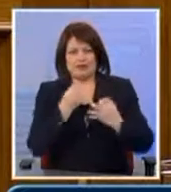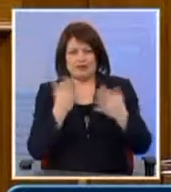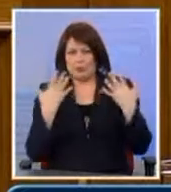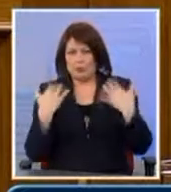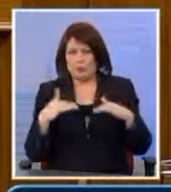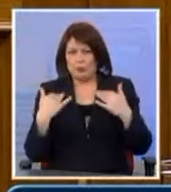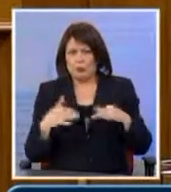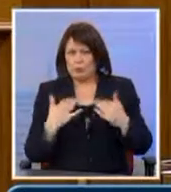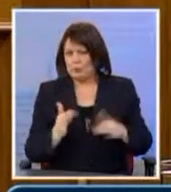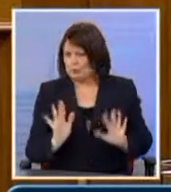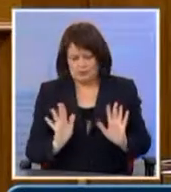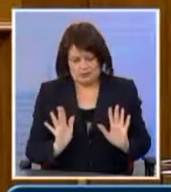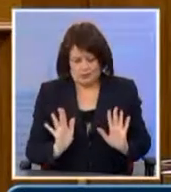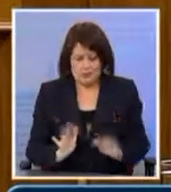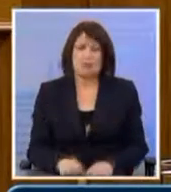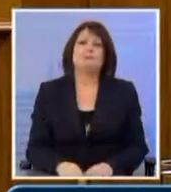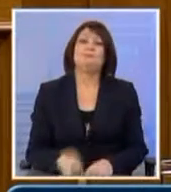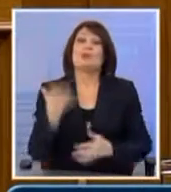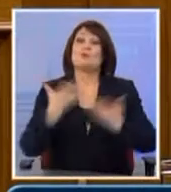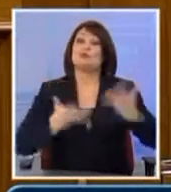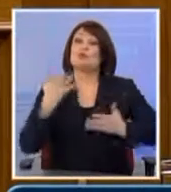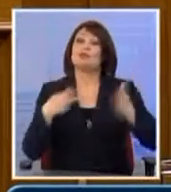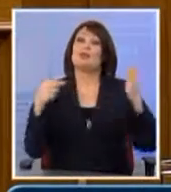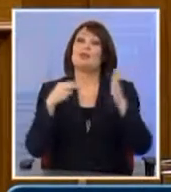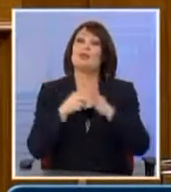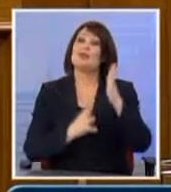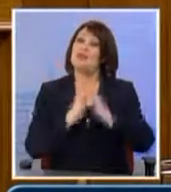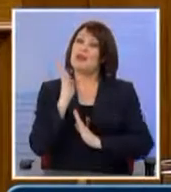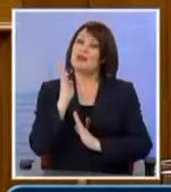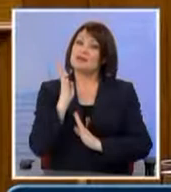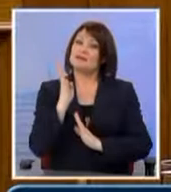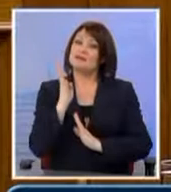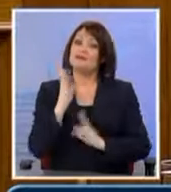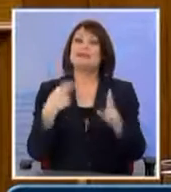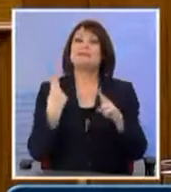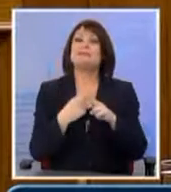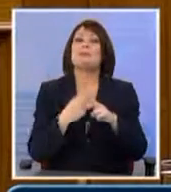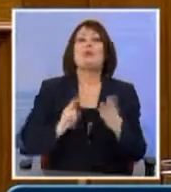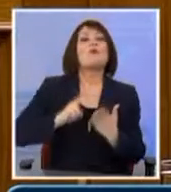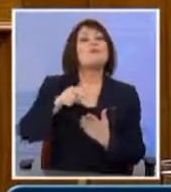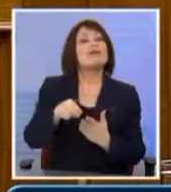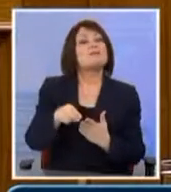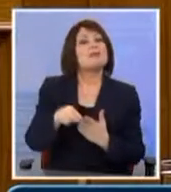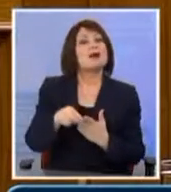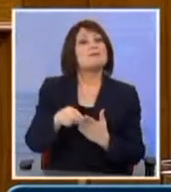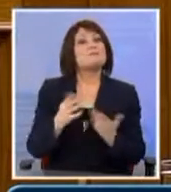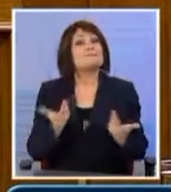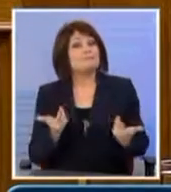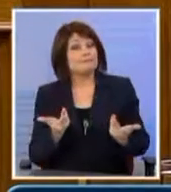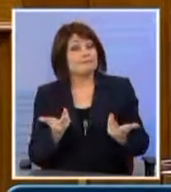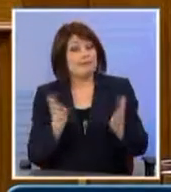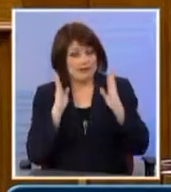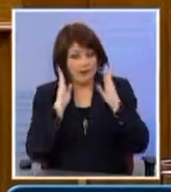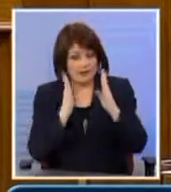Τσίπρας. Ο προϋπολογισμός του 2014 αποτελεί σημαντικό βήμα προς την